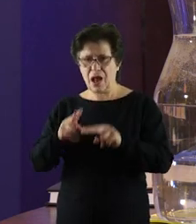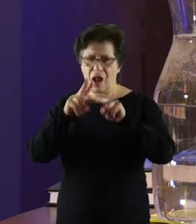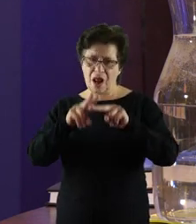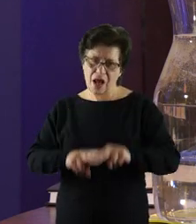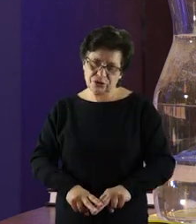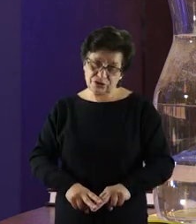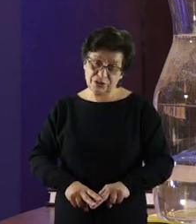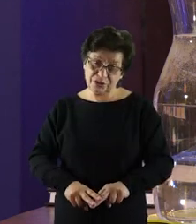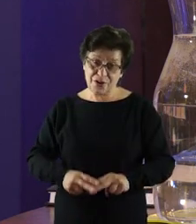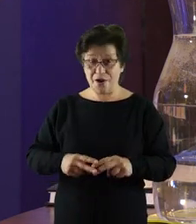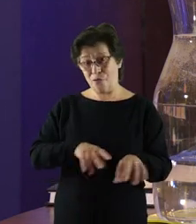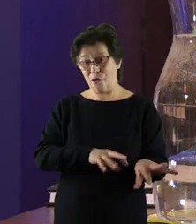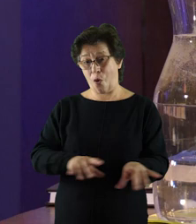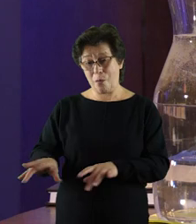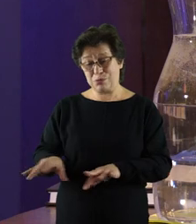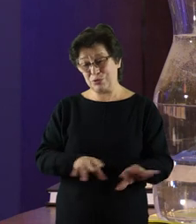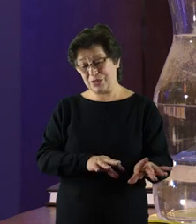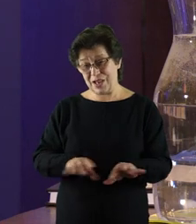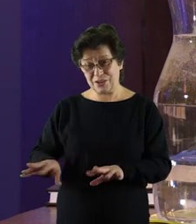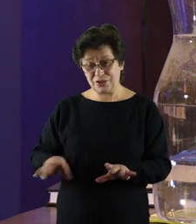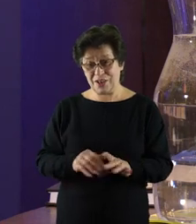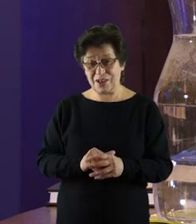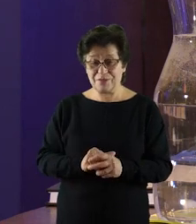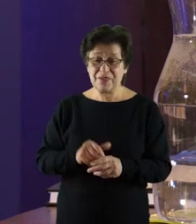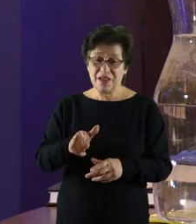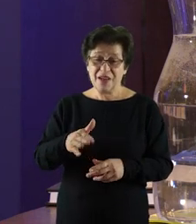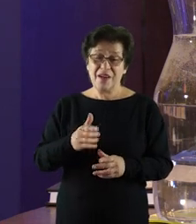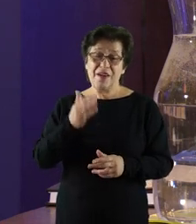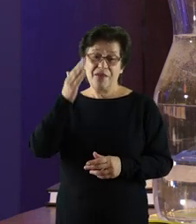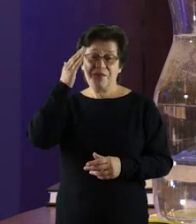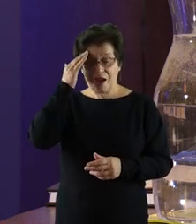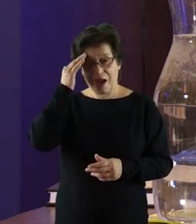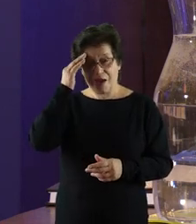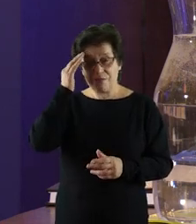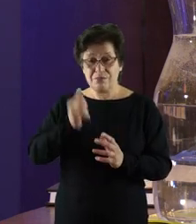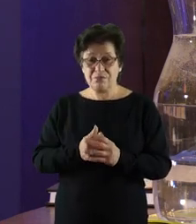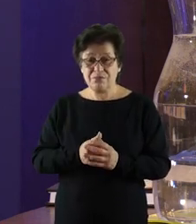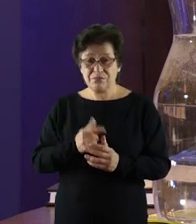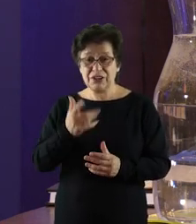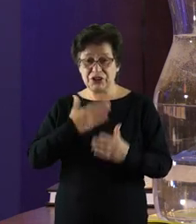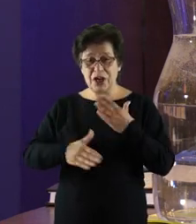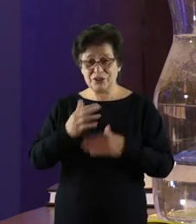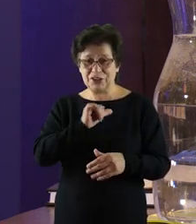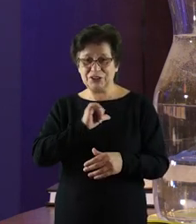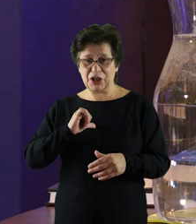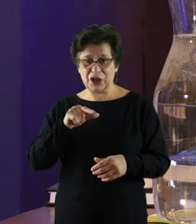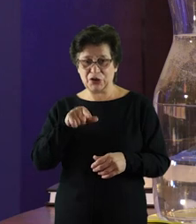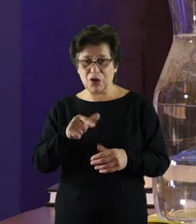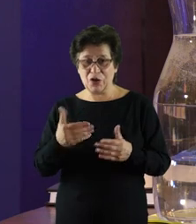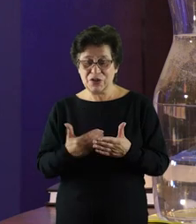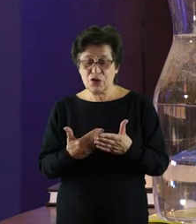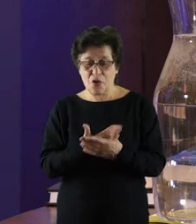i wcale nie czeka na ponowną lekturę, bo wiem, że się nią cieszę, uważam, że jest